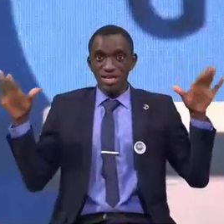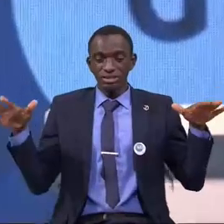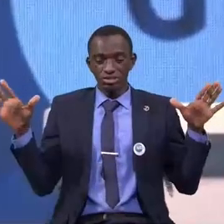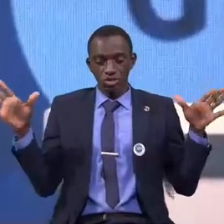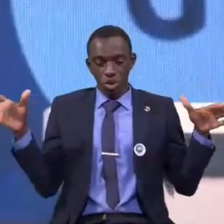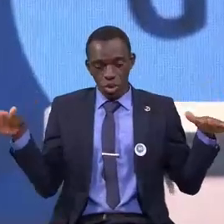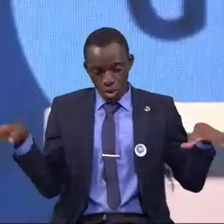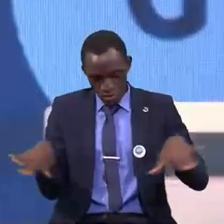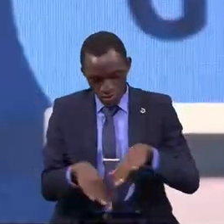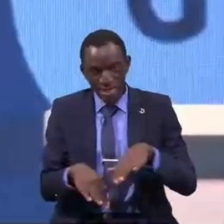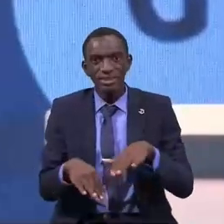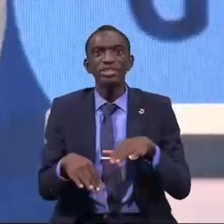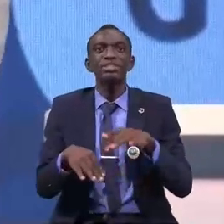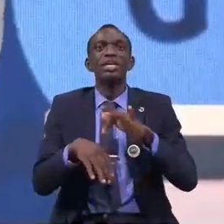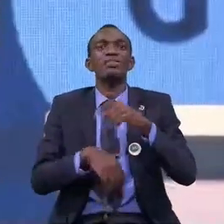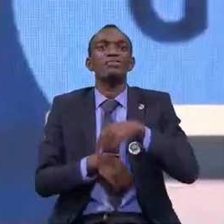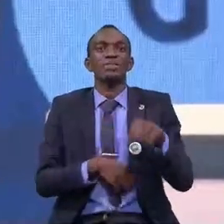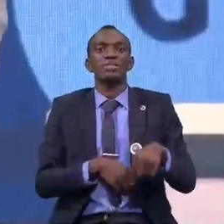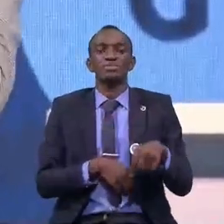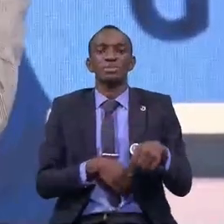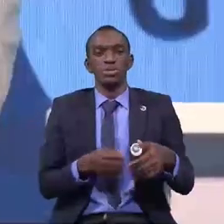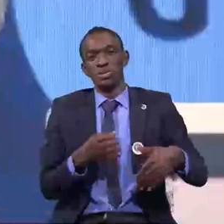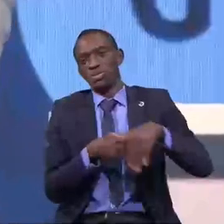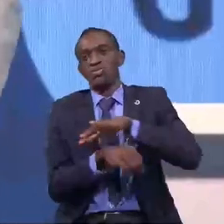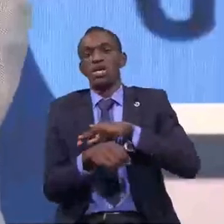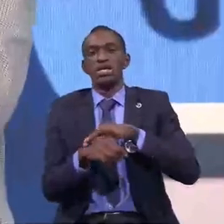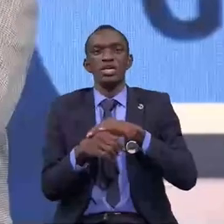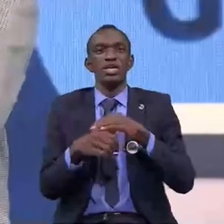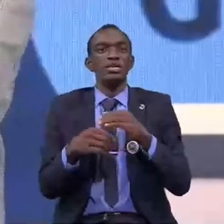qui ont deux ailes pour couvrir leur visage,